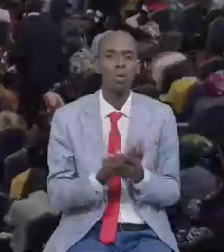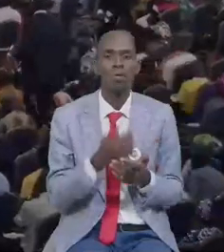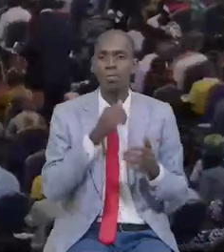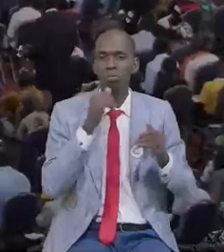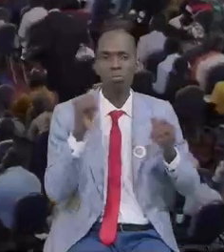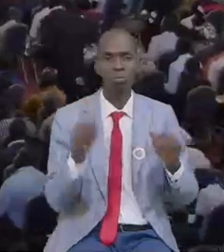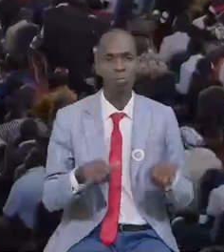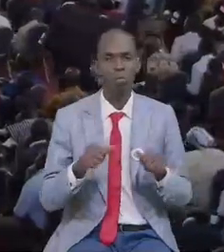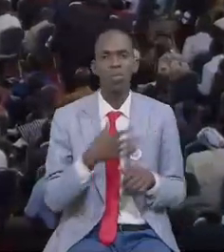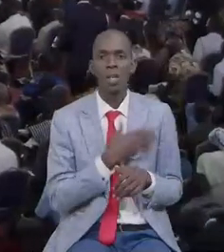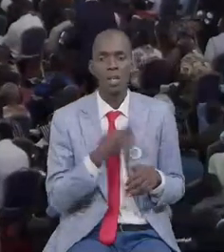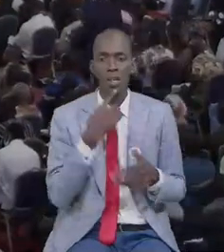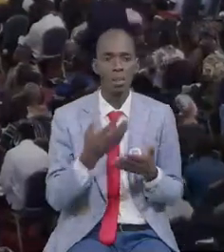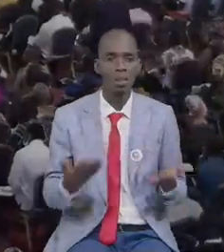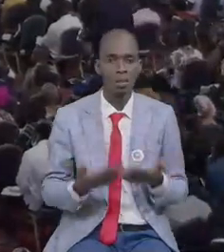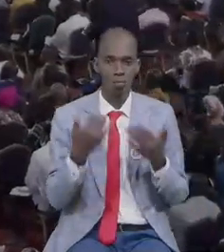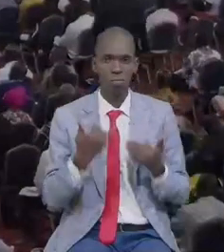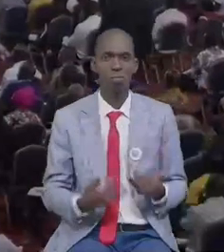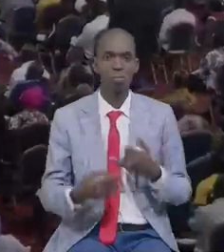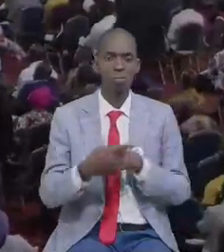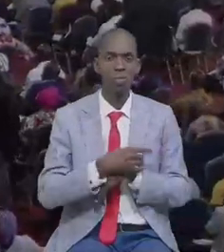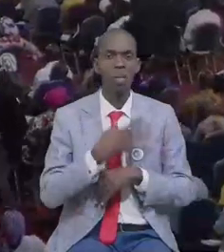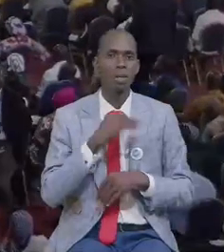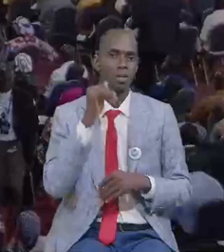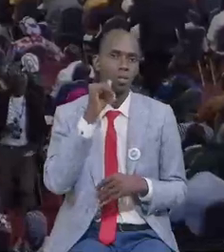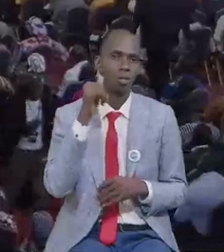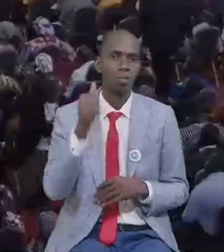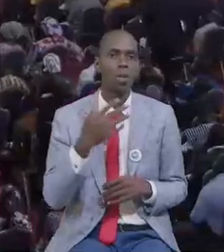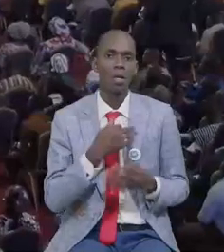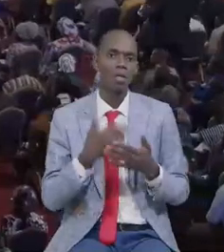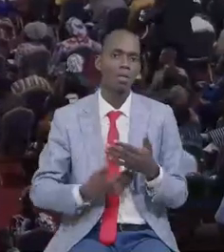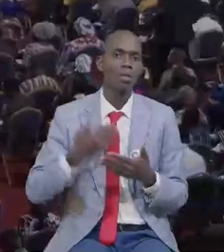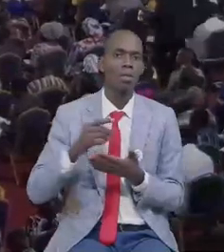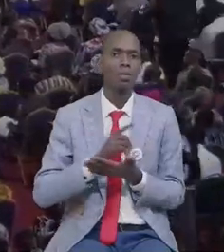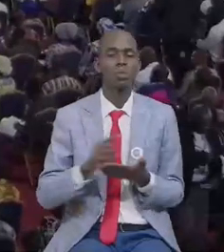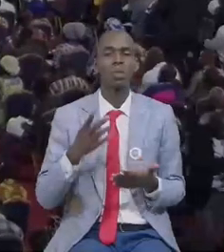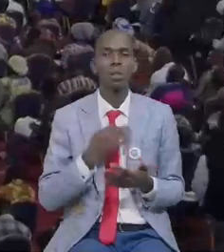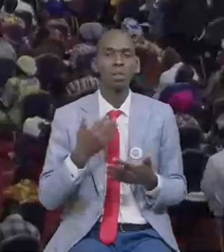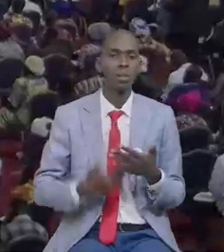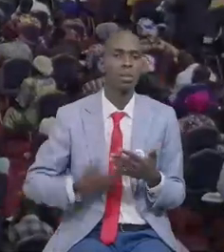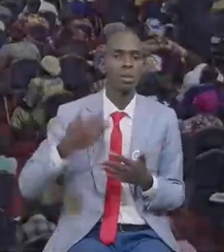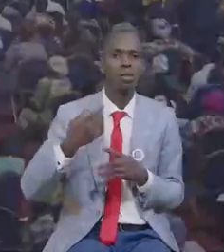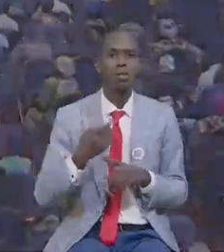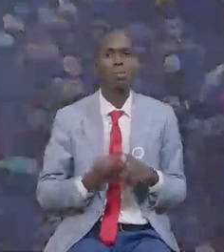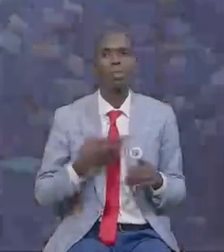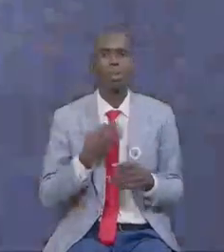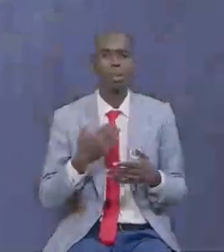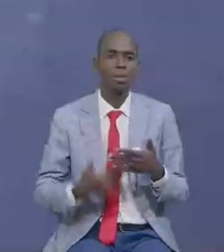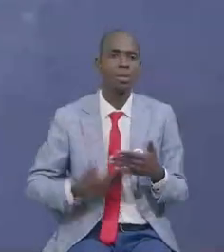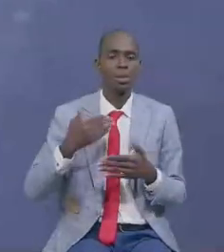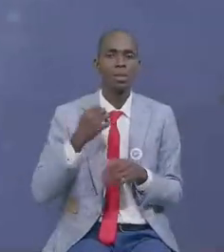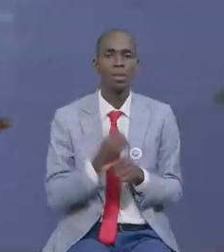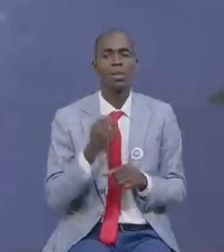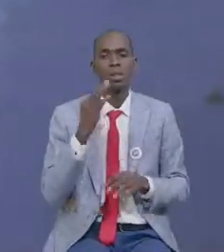impossibilité. Et il dit aujourd'hui et non demain, pas la semaine passée, le mois, pas le mois prochain. Si tu